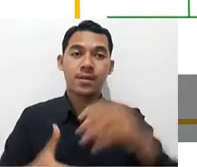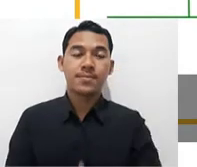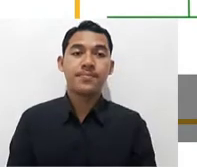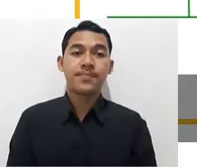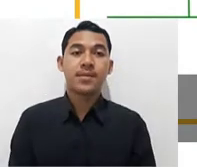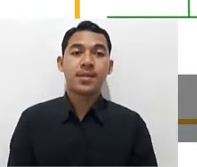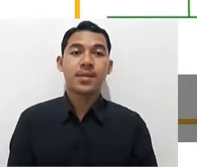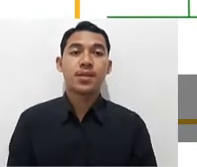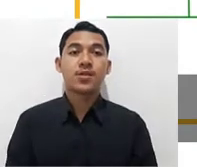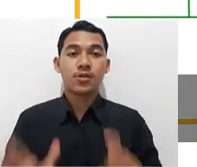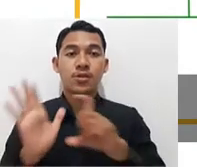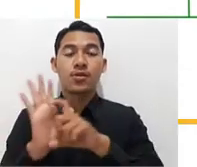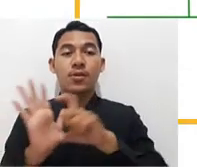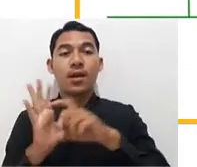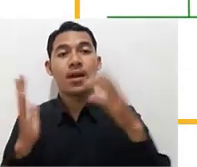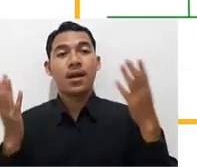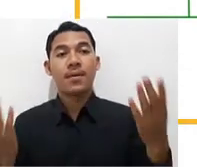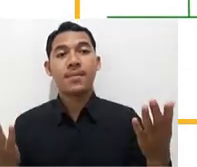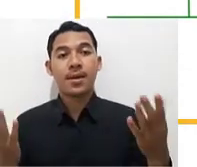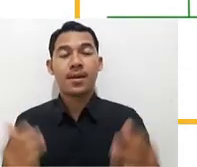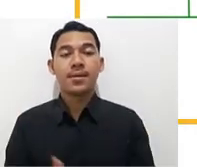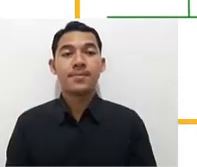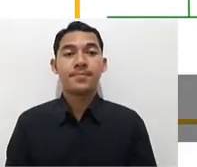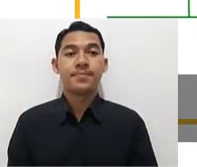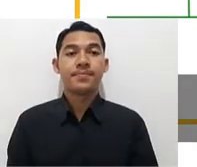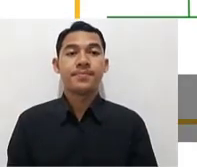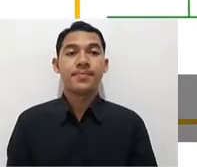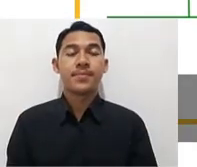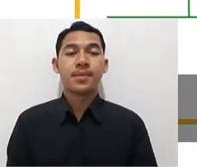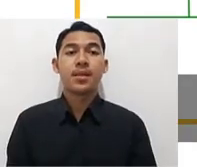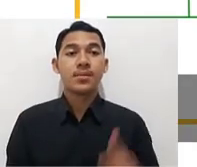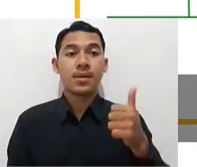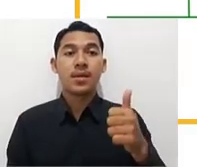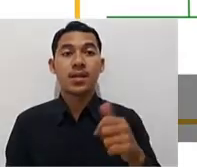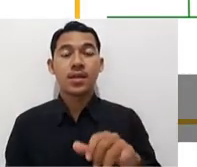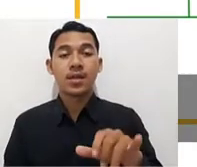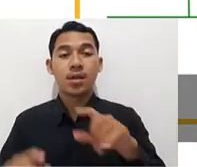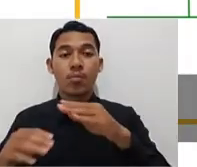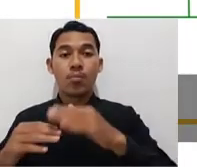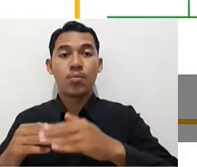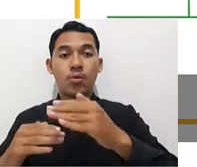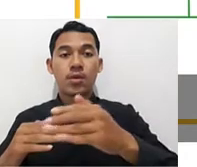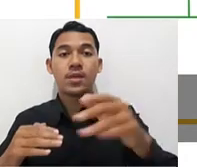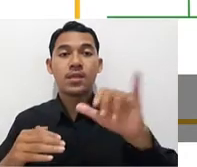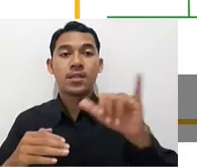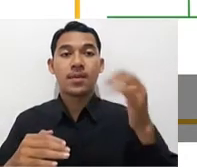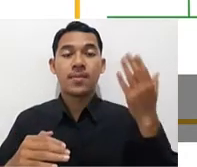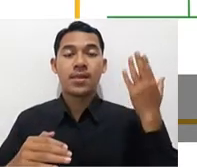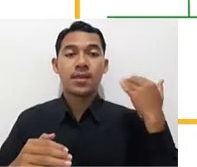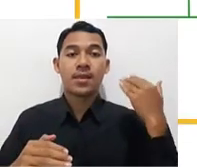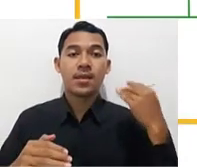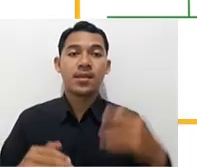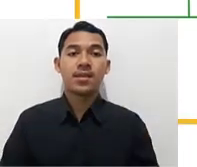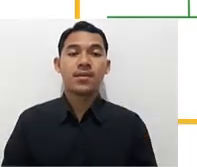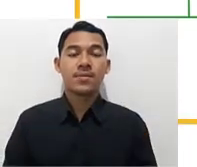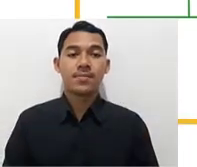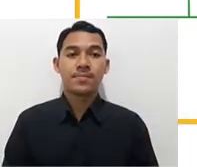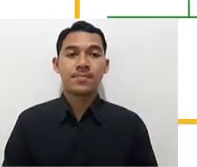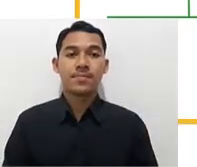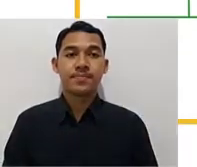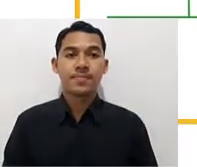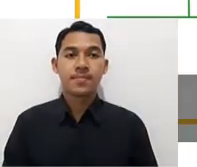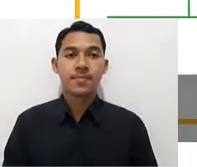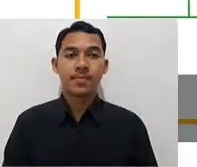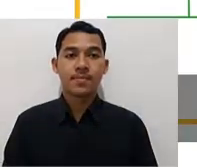gimana? Jadi kayak gini. eh Sebenarnya proses sama kayak tadi ya, sama kayak tadi. Nah, ketika ketika